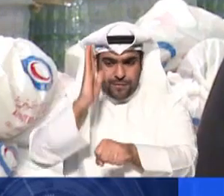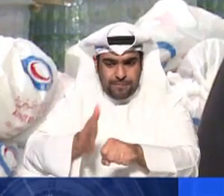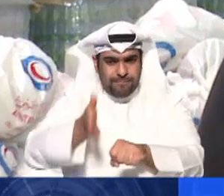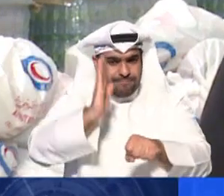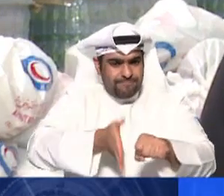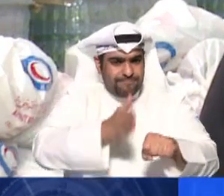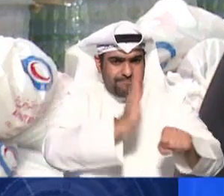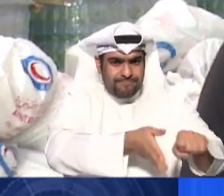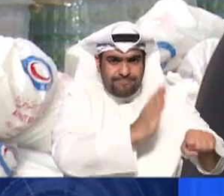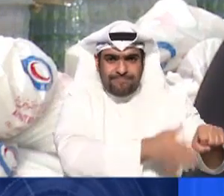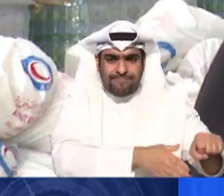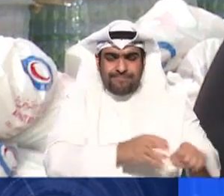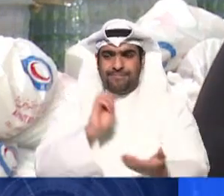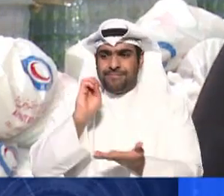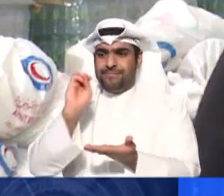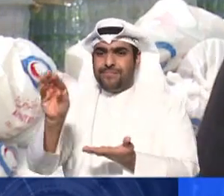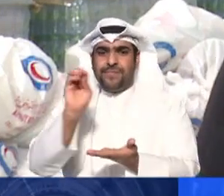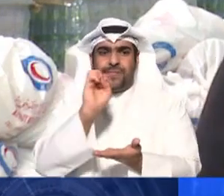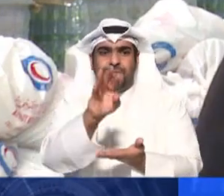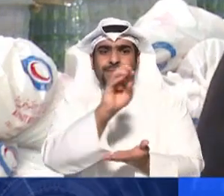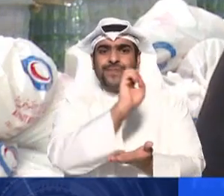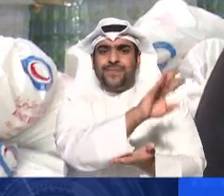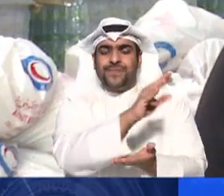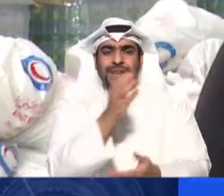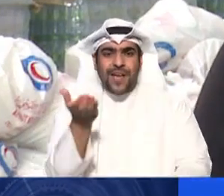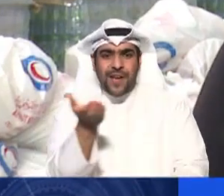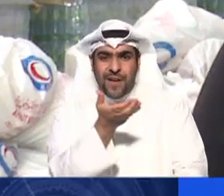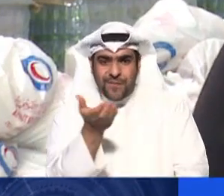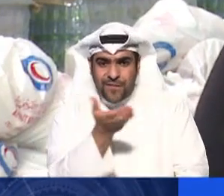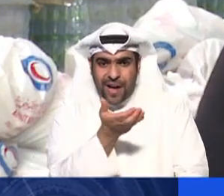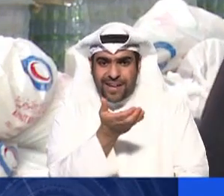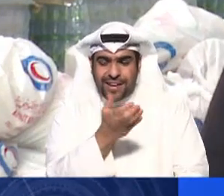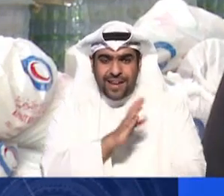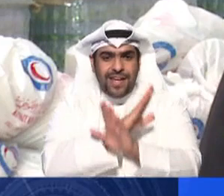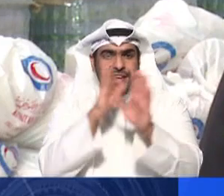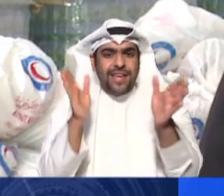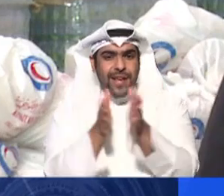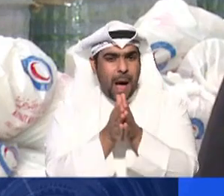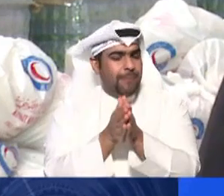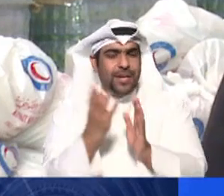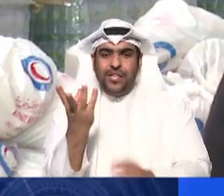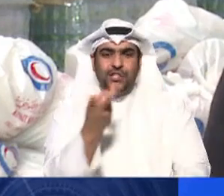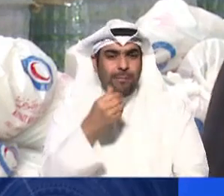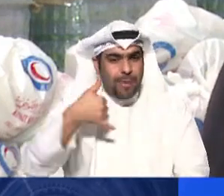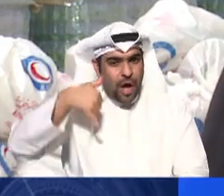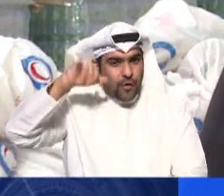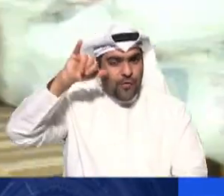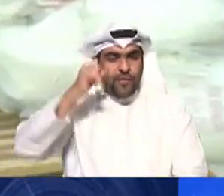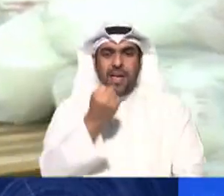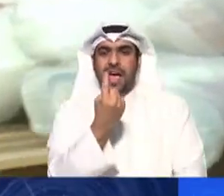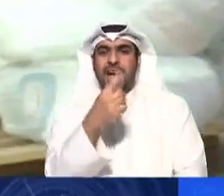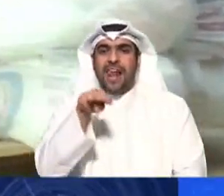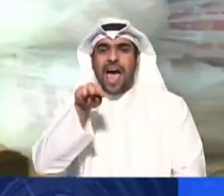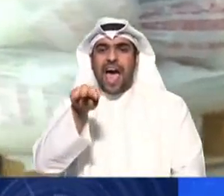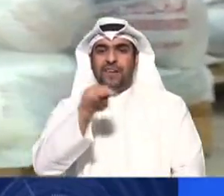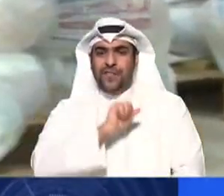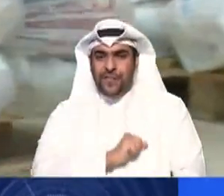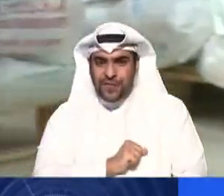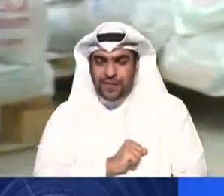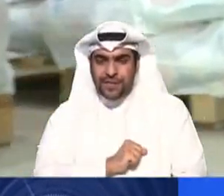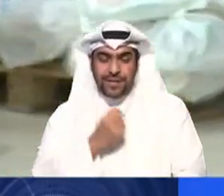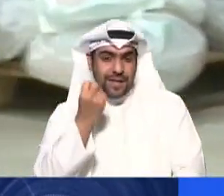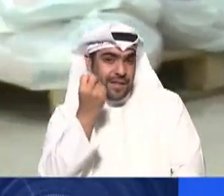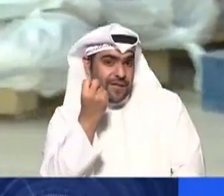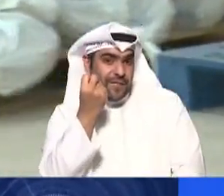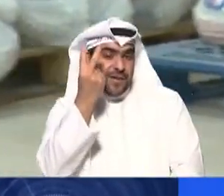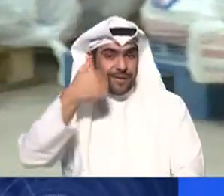تقدموا. احنا كنا حاطين ببالنا 750 أضحية بعيد الأضحى، راح نوصل إن شاء الله 1000 أضحية لحد الآن. مشروع الأضاحي يعد